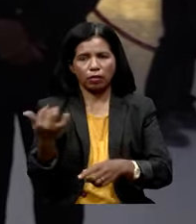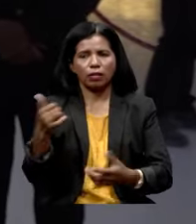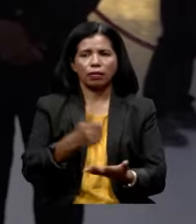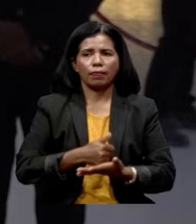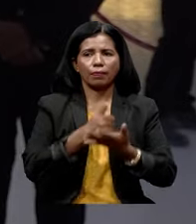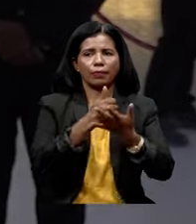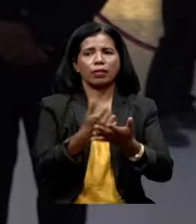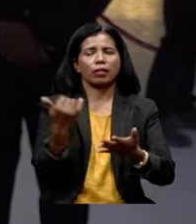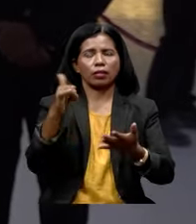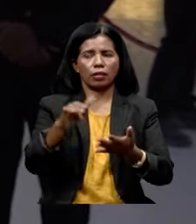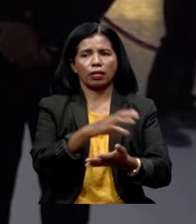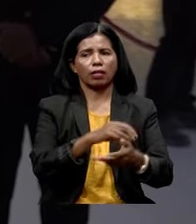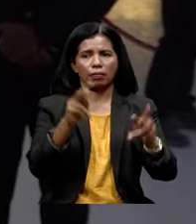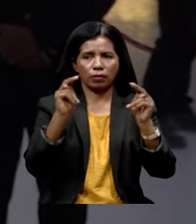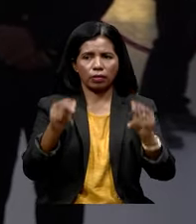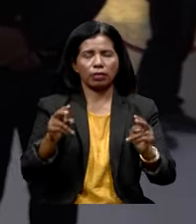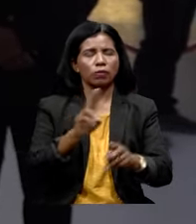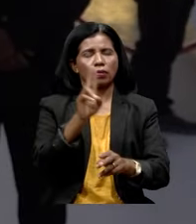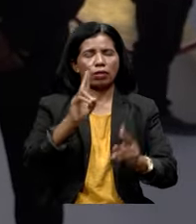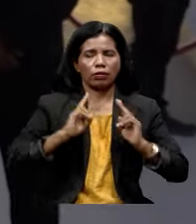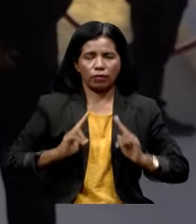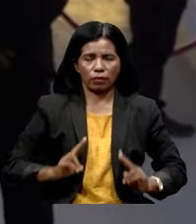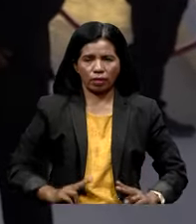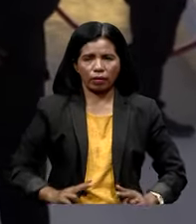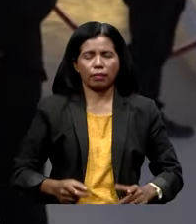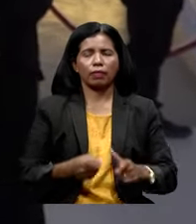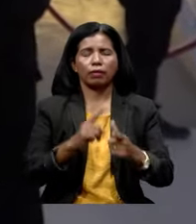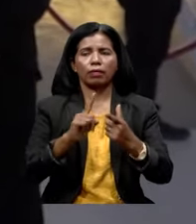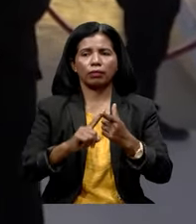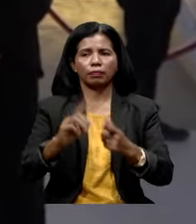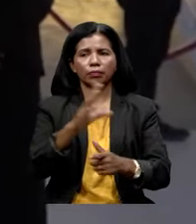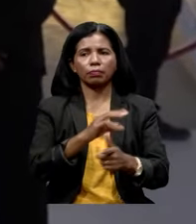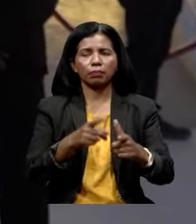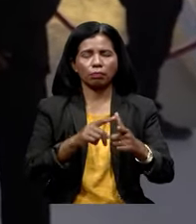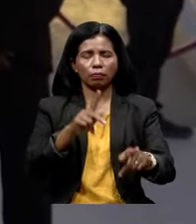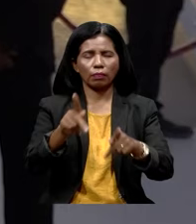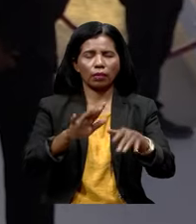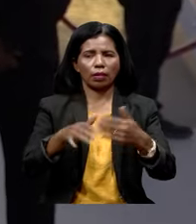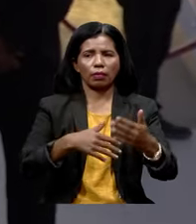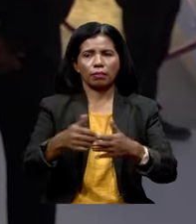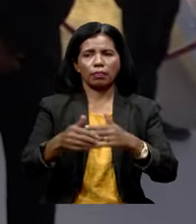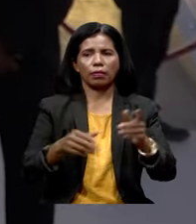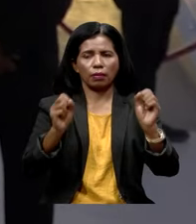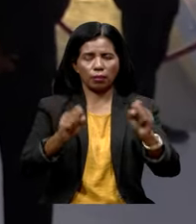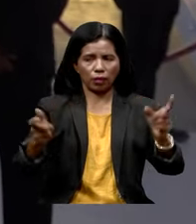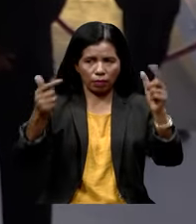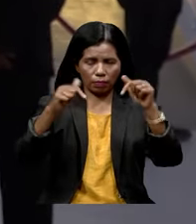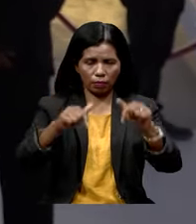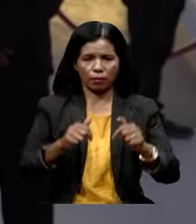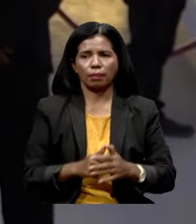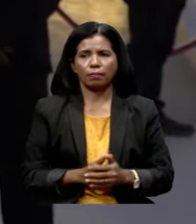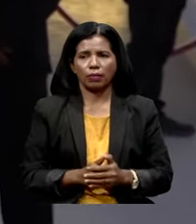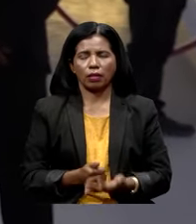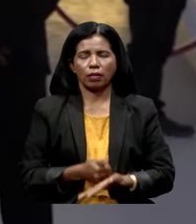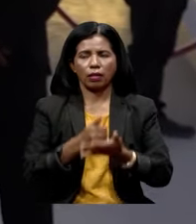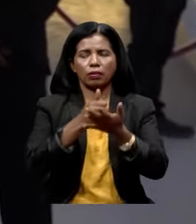sir sir la ke ne la presiden ta farna ker sir bele sa yana sa sarani bai bai ne ba per mai ri bele